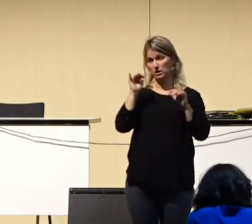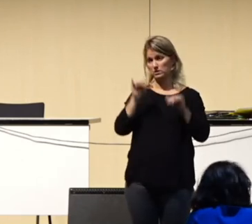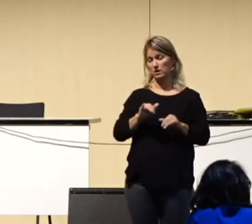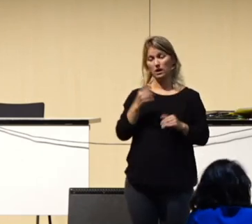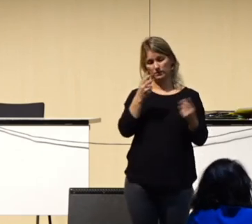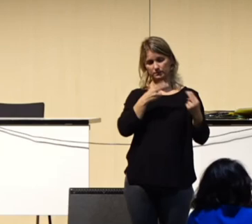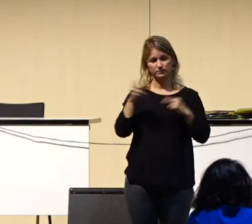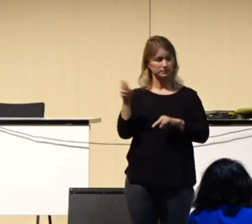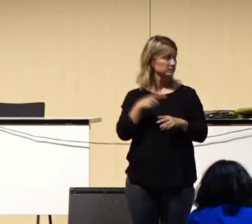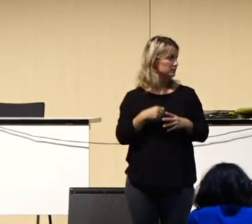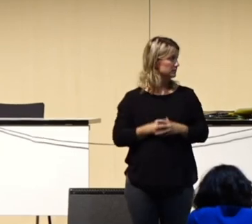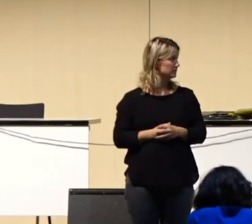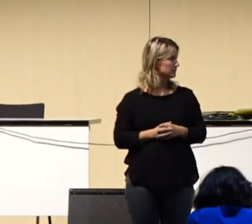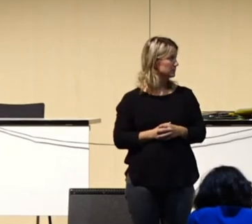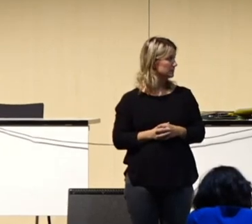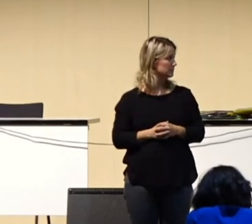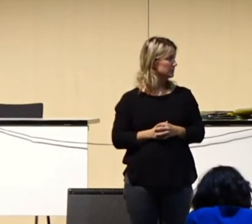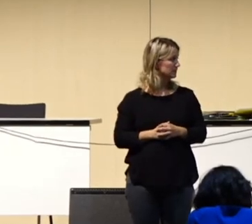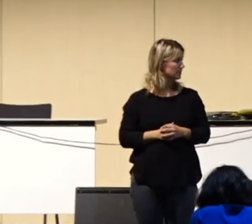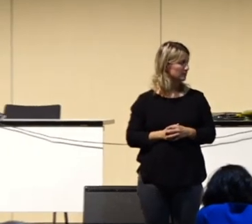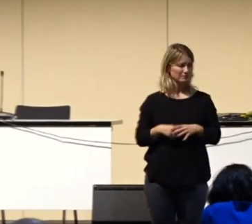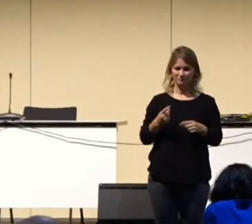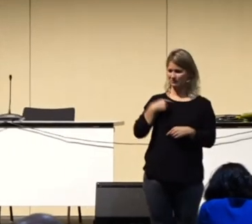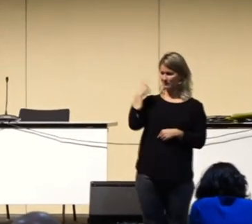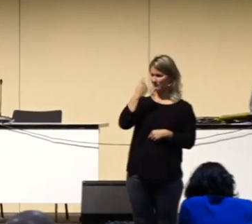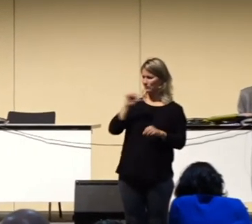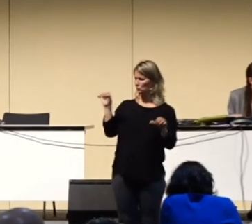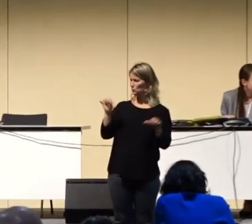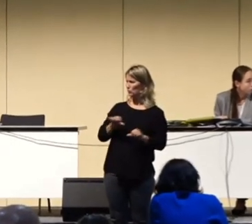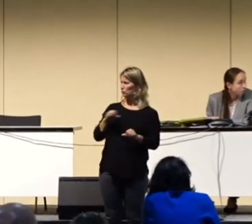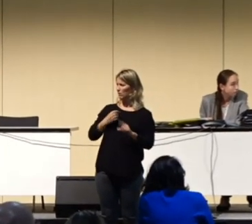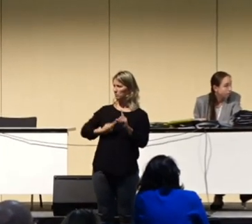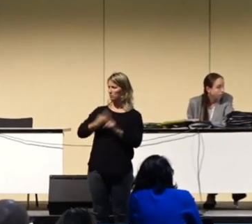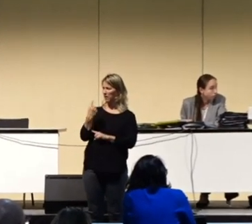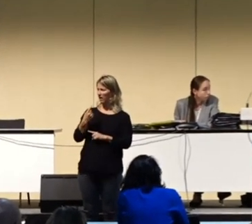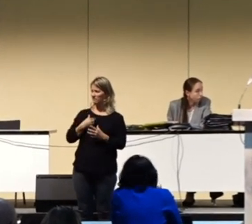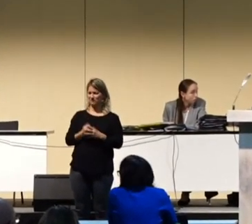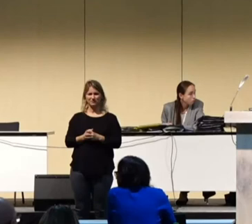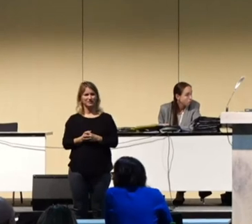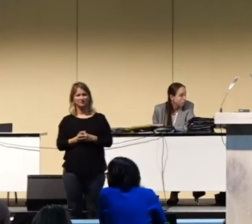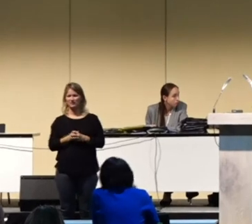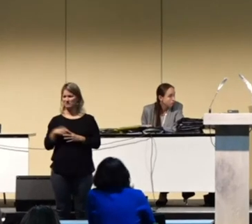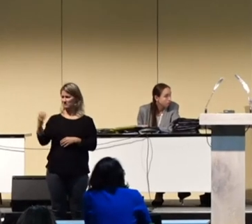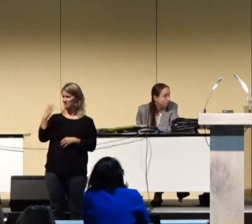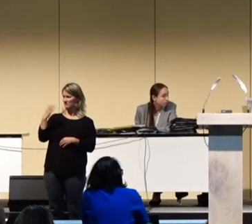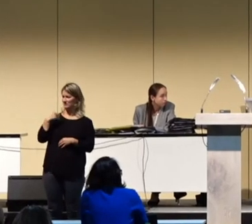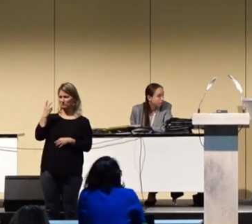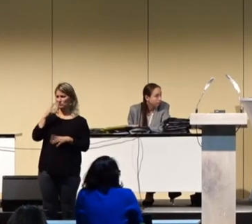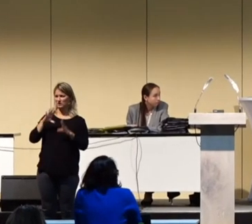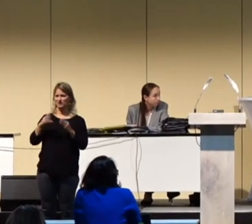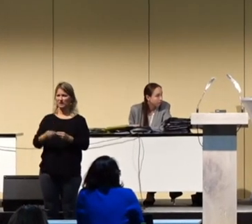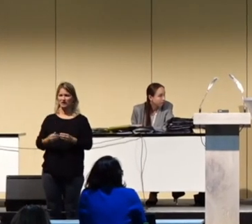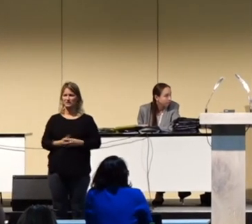bekommen. Also hier ist so eine schlechte Akustik, ich verstehe mal gar nicht alles, was da als Vorbemerkung gesagt wird, lieber Franz Josef